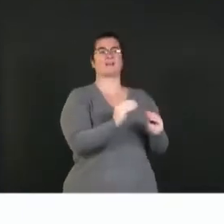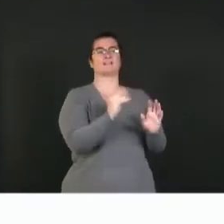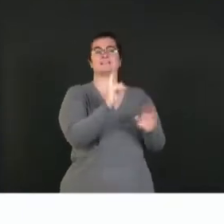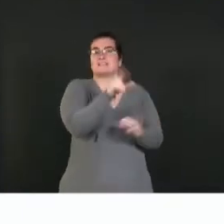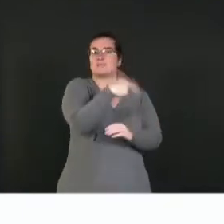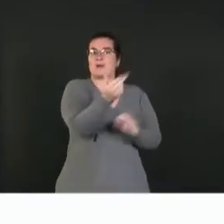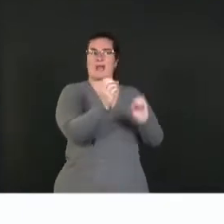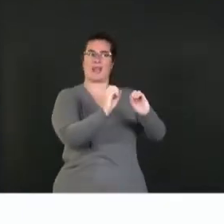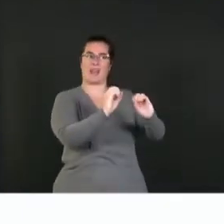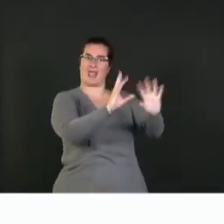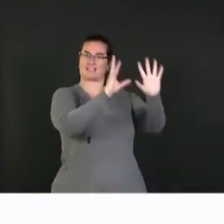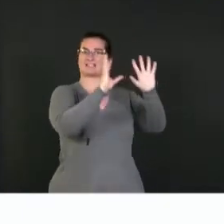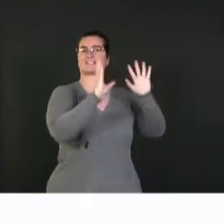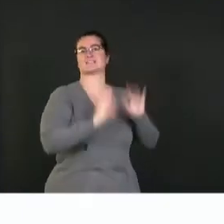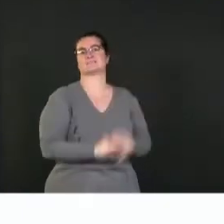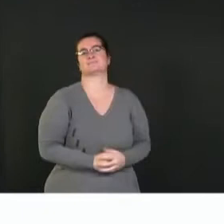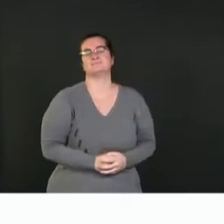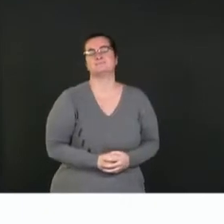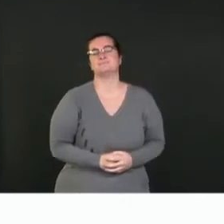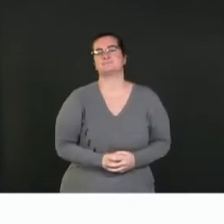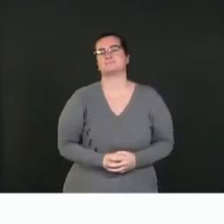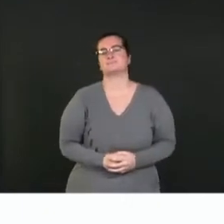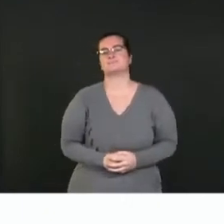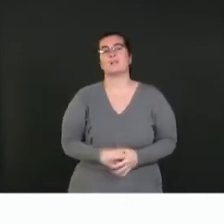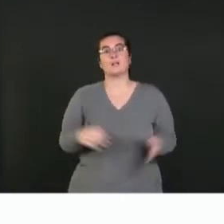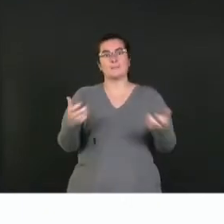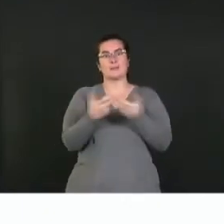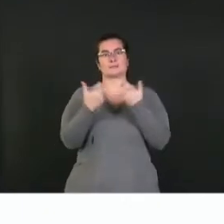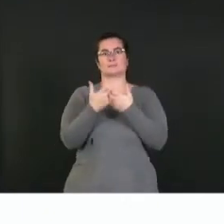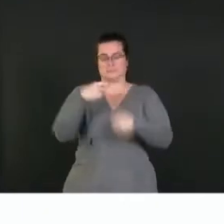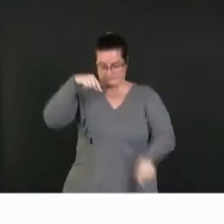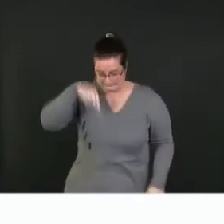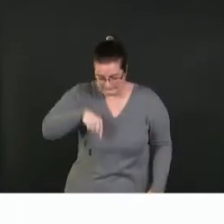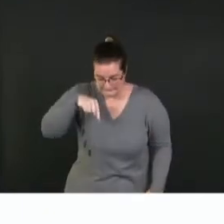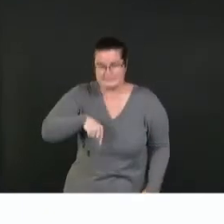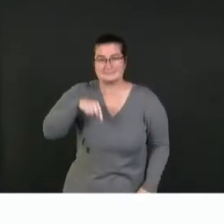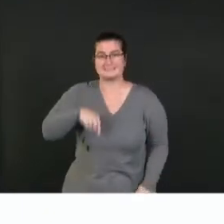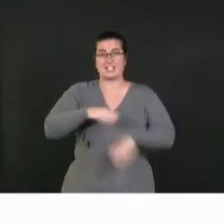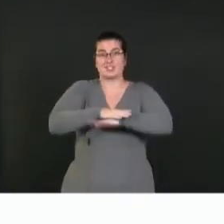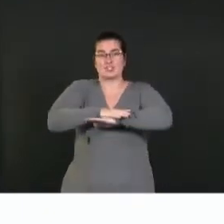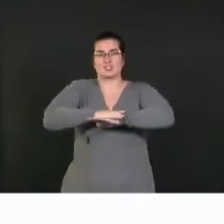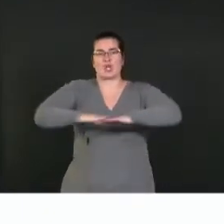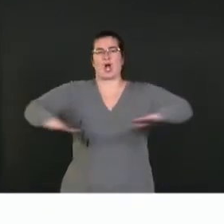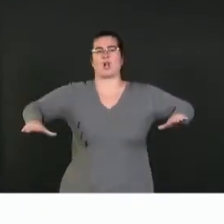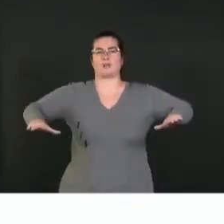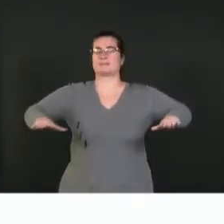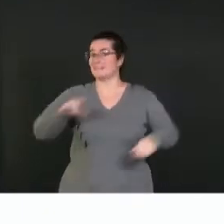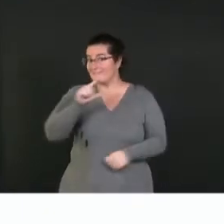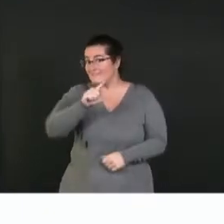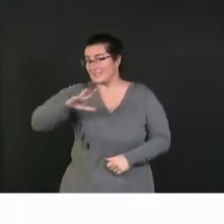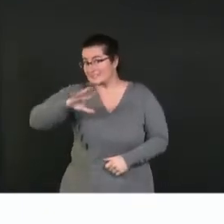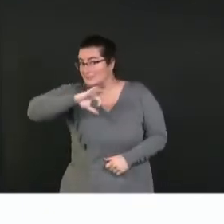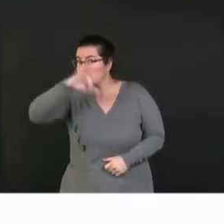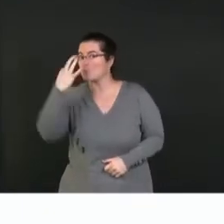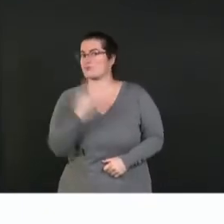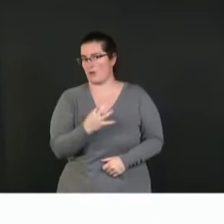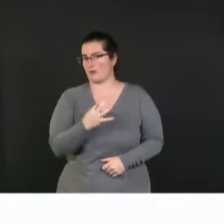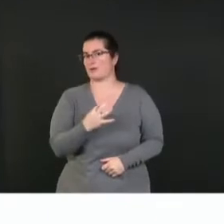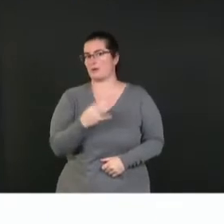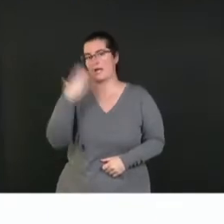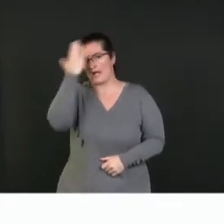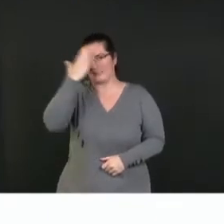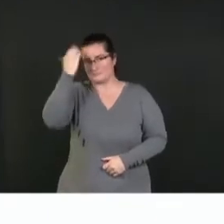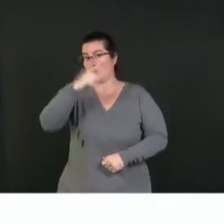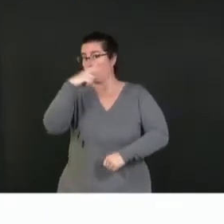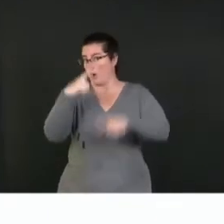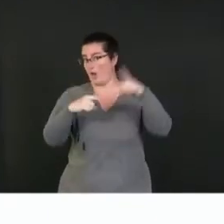aussi biodiversité, moi je pense tout de suite à ce qu'il y a sous nos pieds, dans les sols. Les sols, c'est 25% de la biodiversité terrestre, il ne faut pas l'oublier. Et